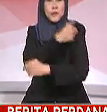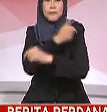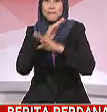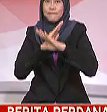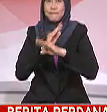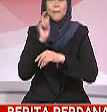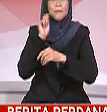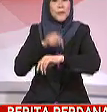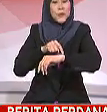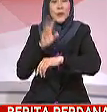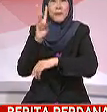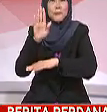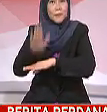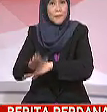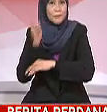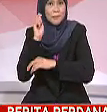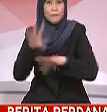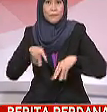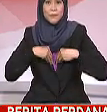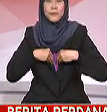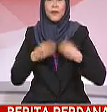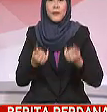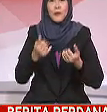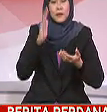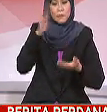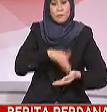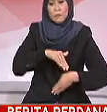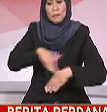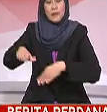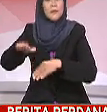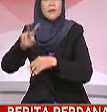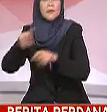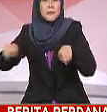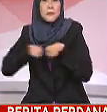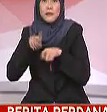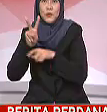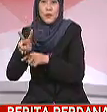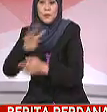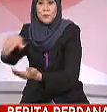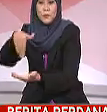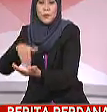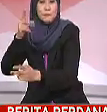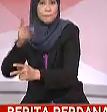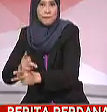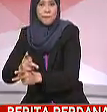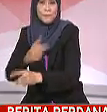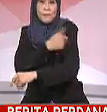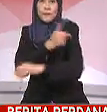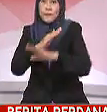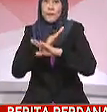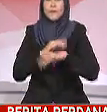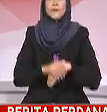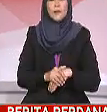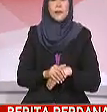petang tadi. Vaksin ini akan dibawa ke dua pusat simpanan vaksin PSV. Ketua Menteri mengharapkan rakyat negeri